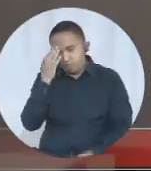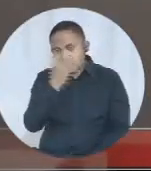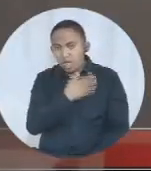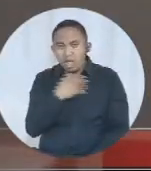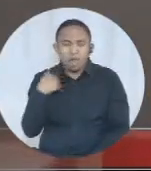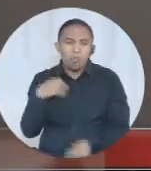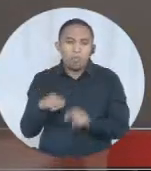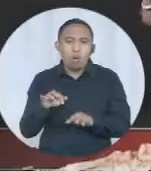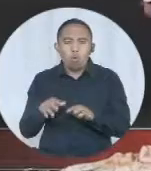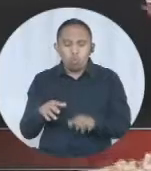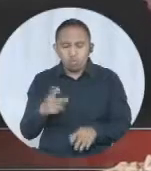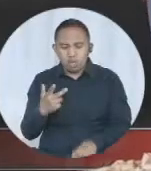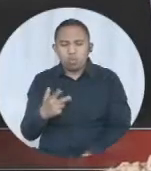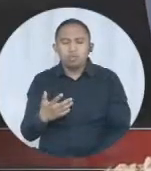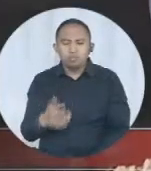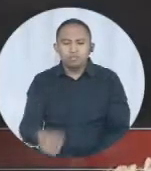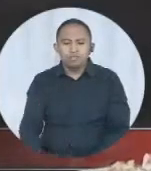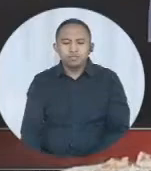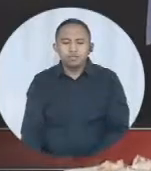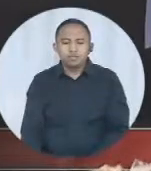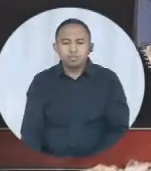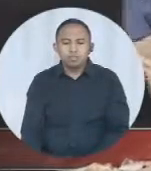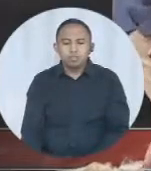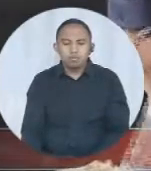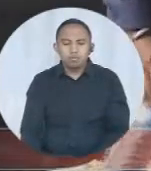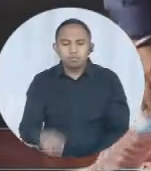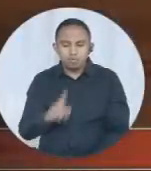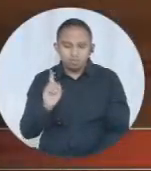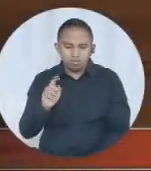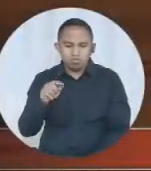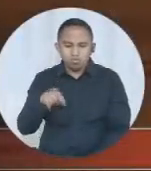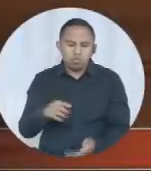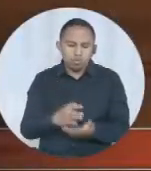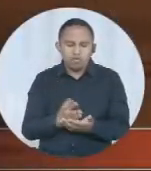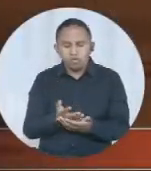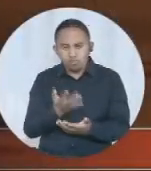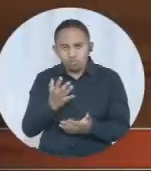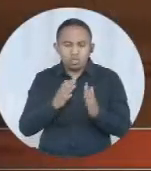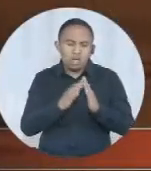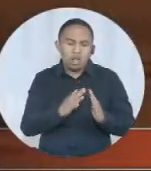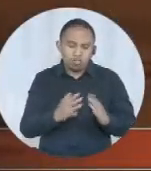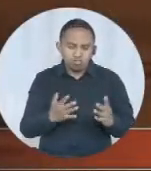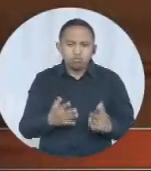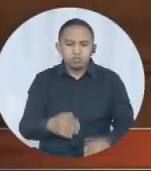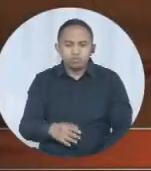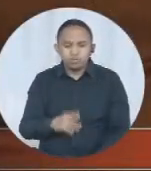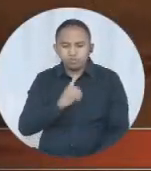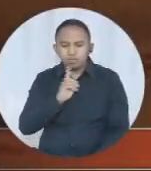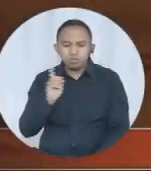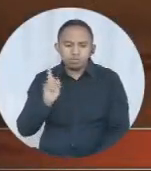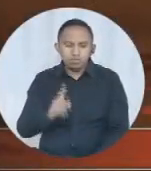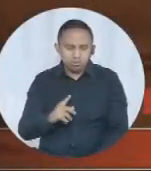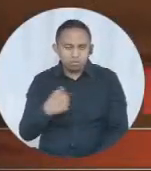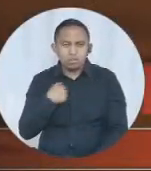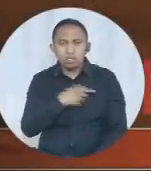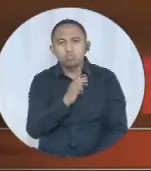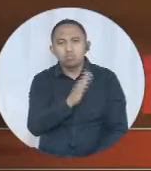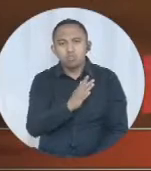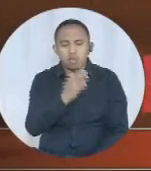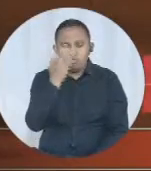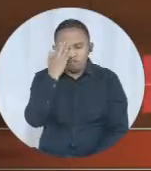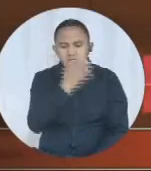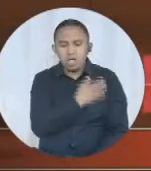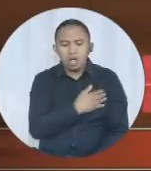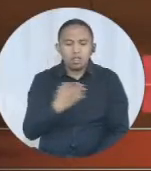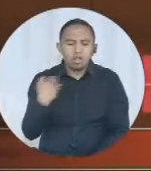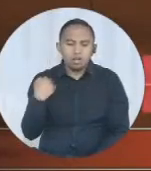sy fiatrehana ny fampandrosoana ary ny fanitarana ny tanàna ny faritra nosy. Izay a dia manolotra ny fisaorana ny fitondram-panjakana